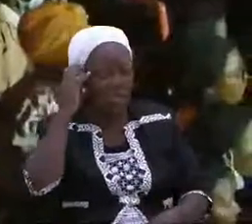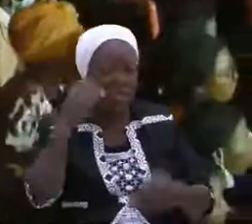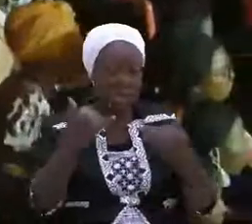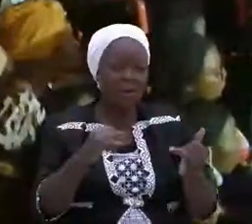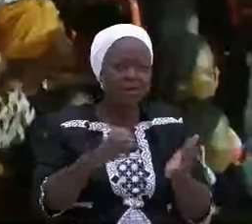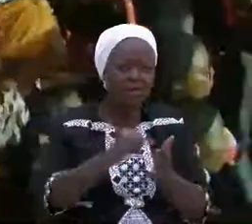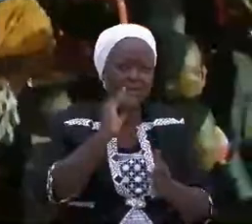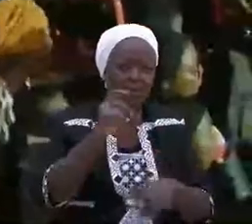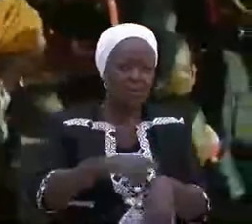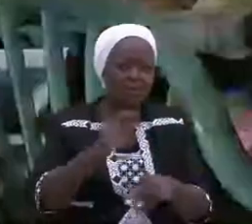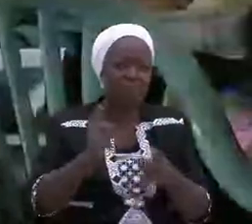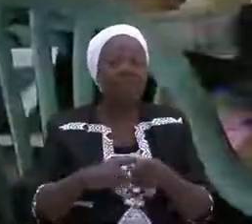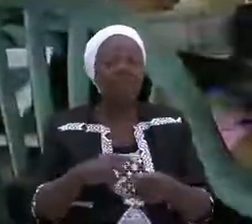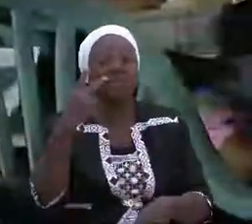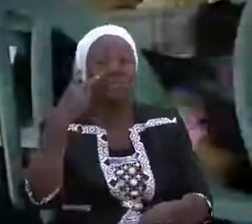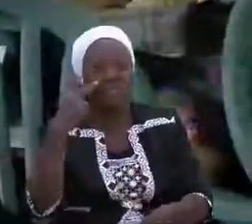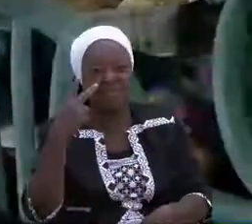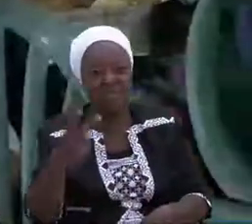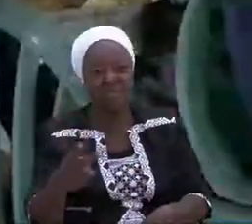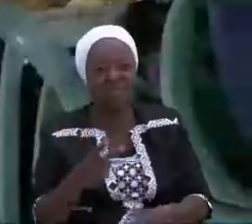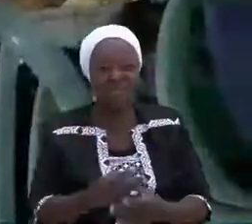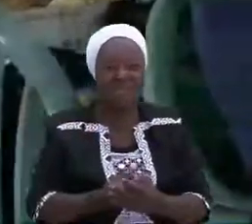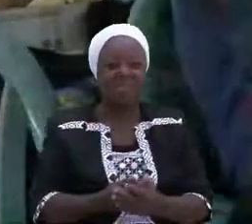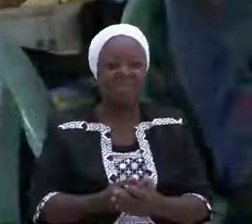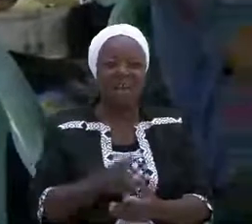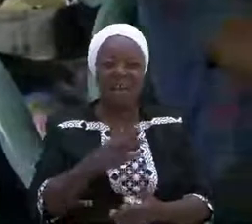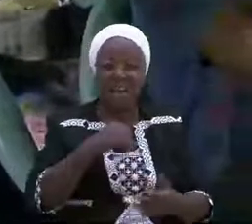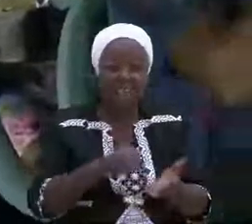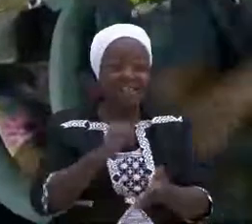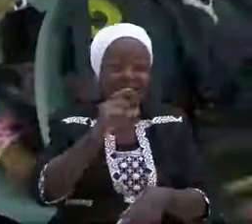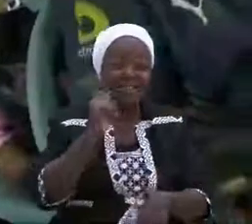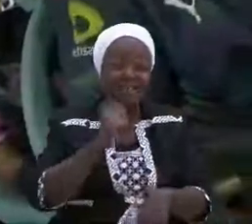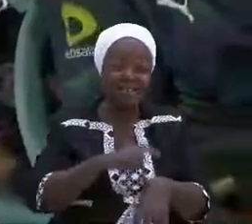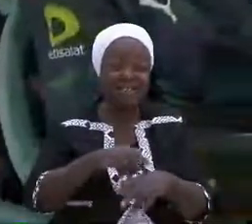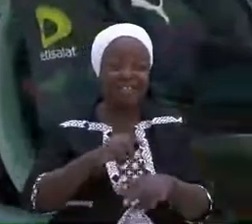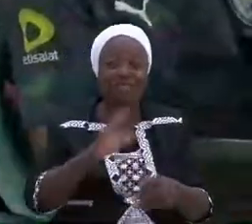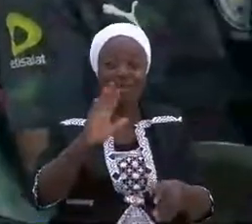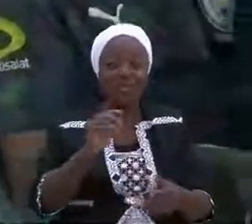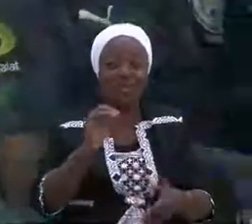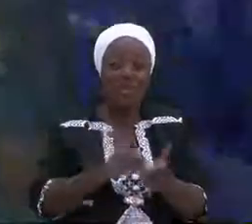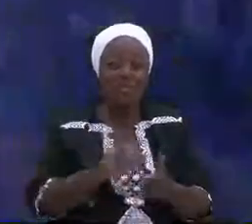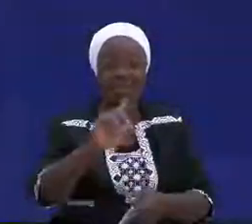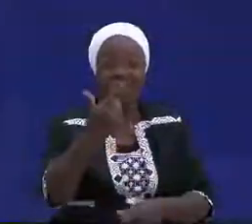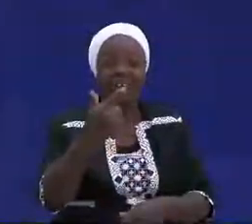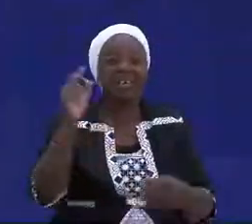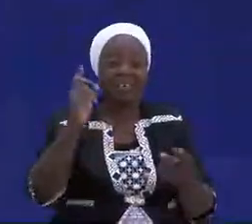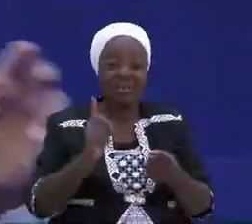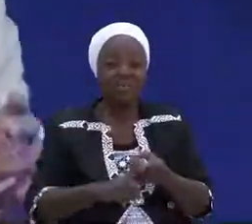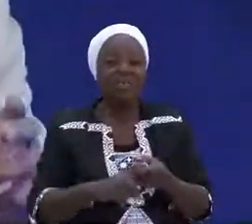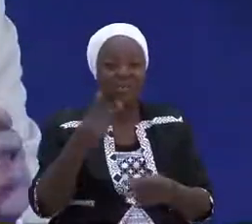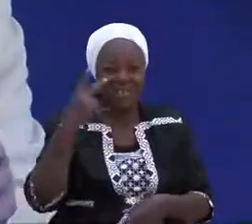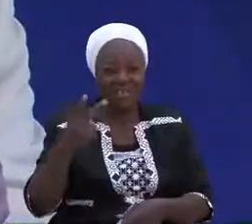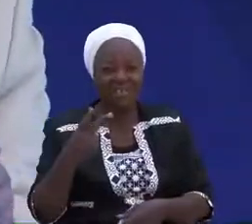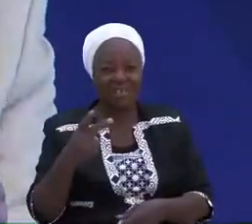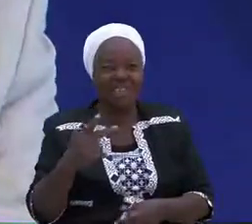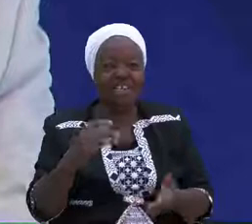maintenant c'est votre tour de voir. Et c'est votre tour de voir. Et comme nous